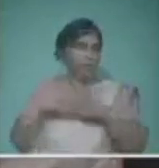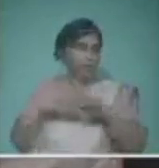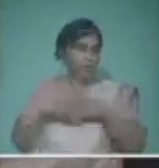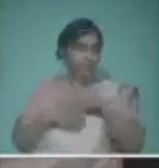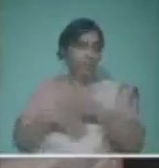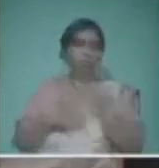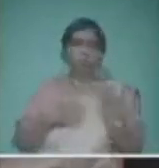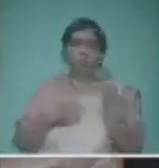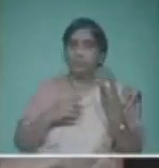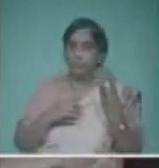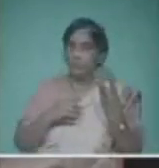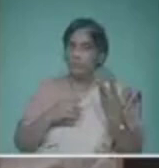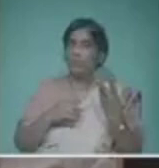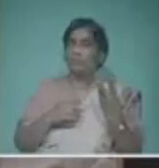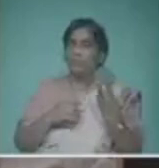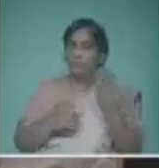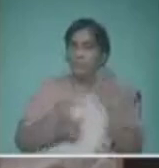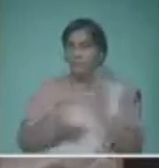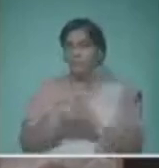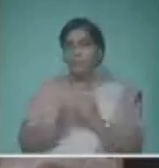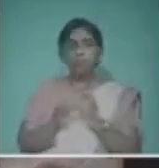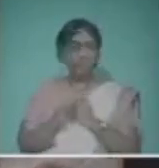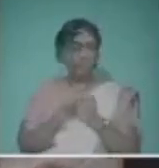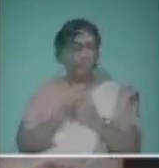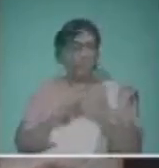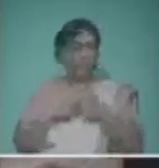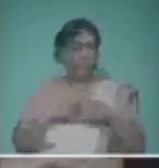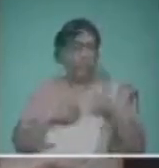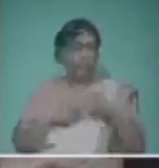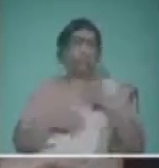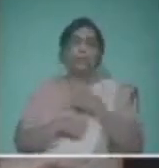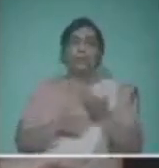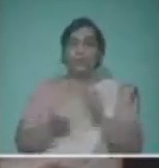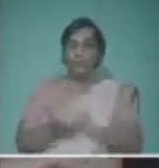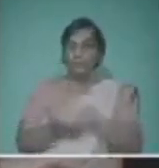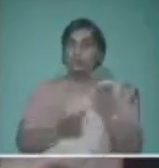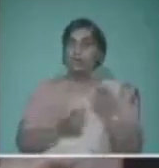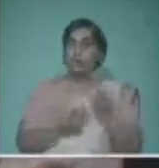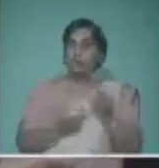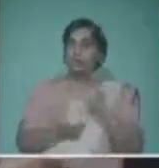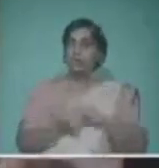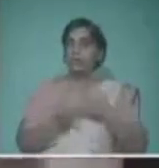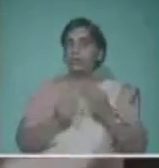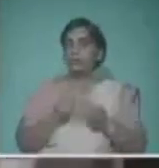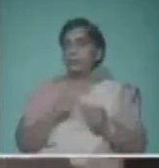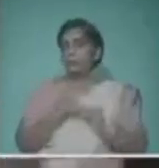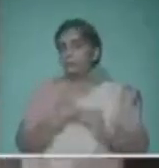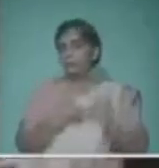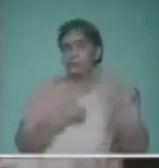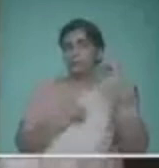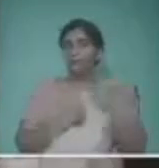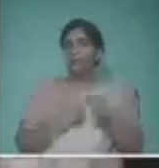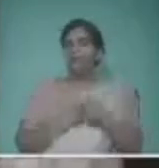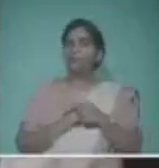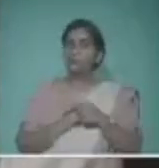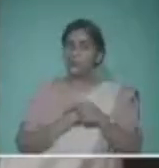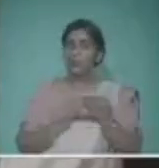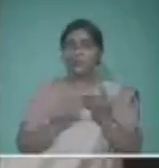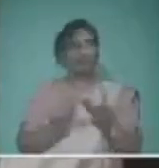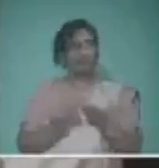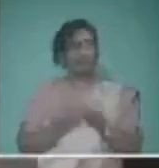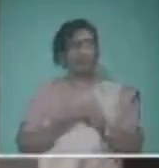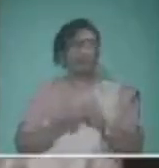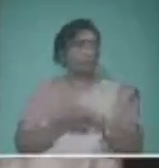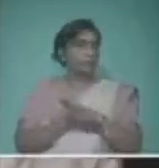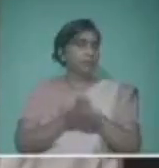ද්‍රව්‍ය ශීලතා ගැටලු යන ආදී හේතුෙන් යලි ප්‍රාග්ධන සම්පාදනය කර ගැනීම අවශ්‍යතාවය